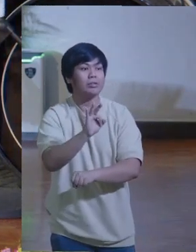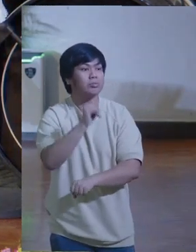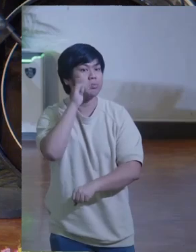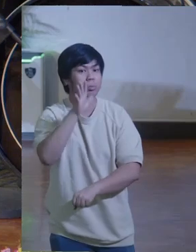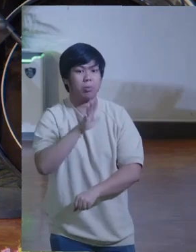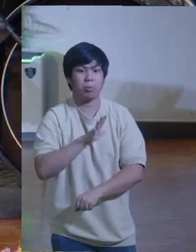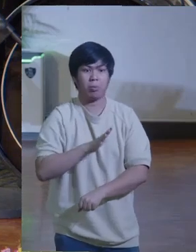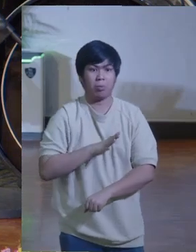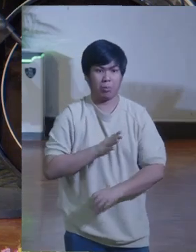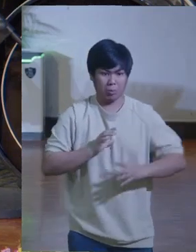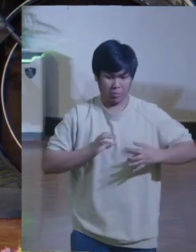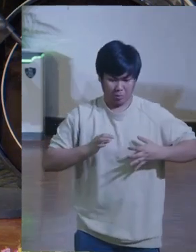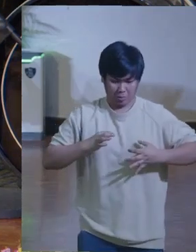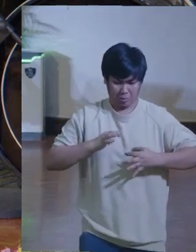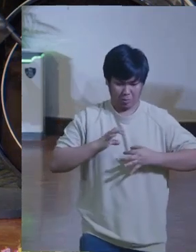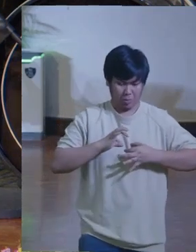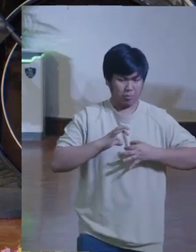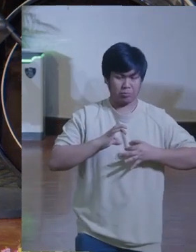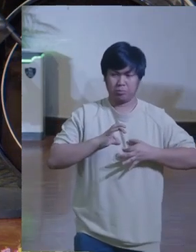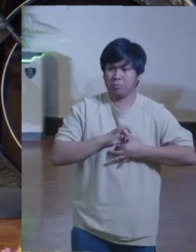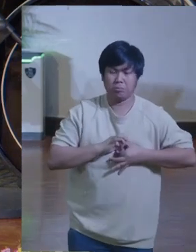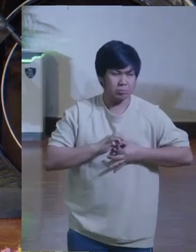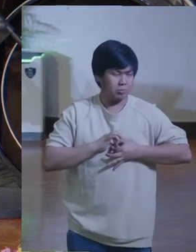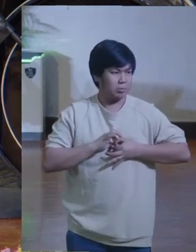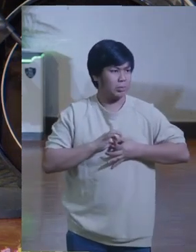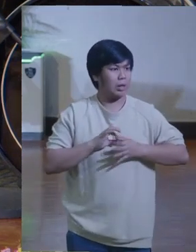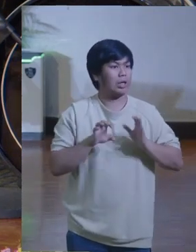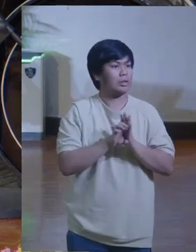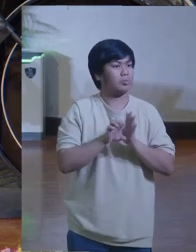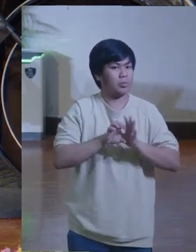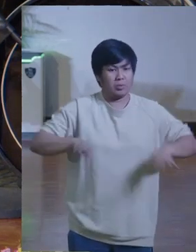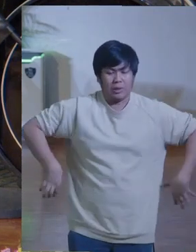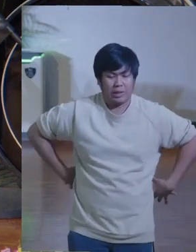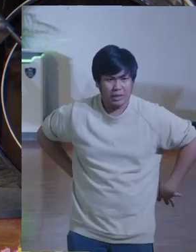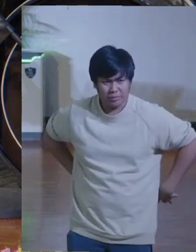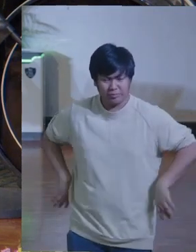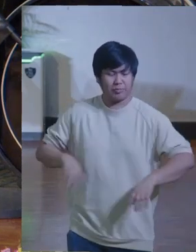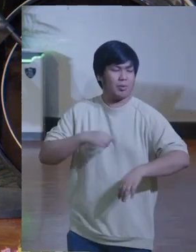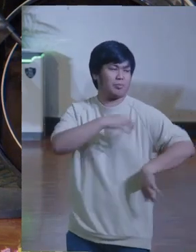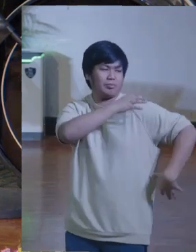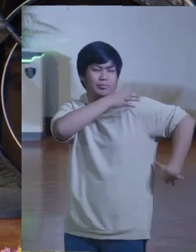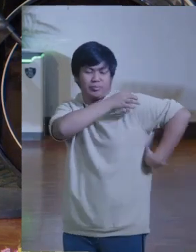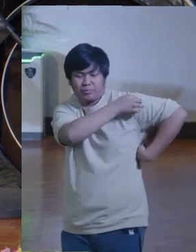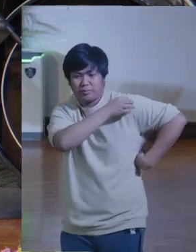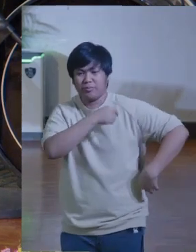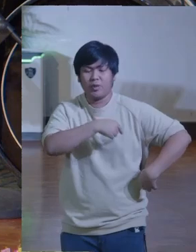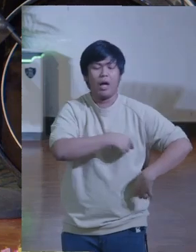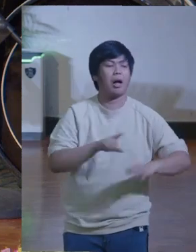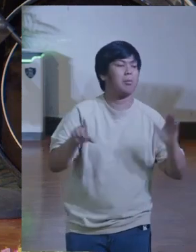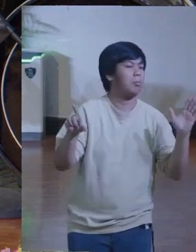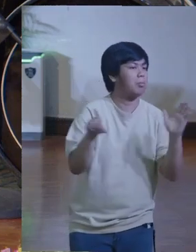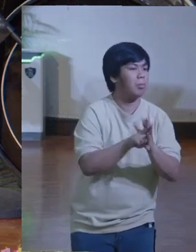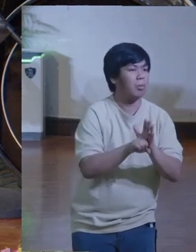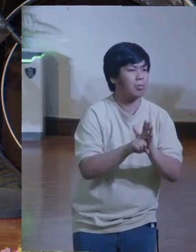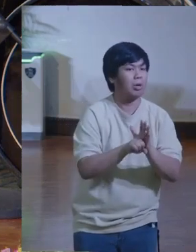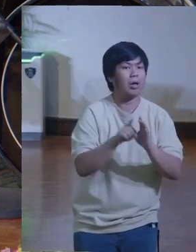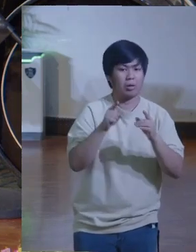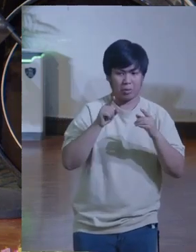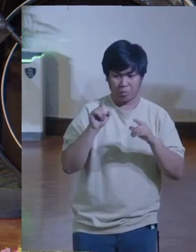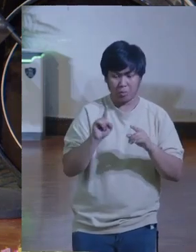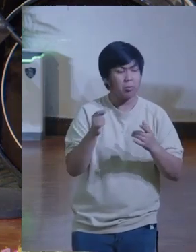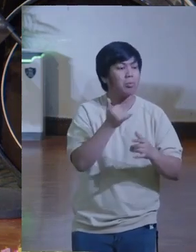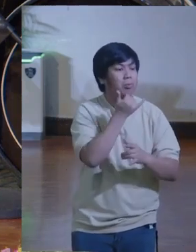nagkamali ng pin sa pagpin ng likod ng damit nila, sila ay pupunta sa